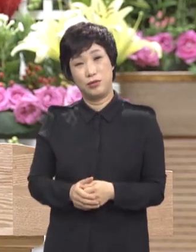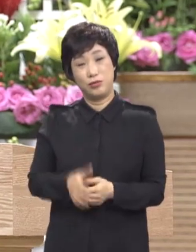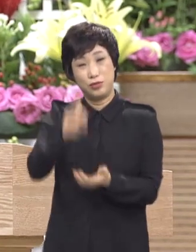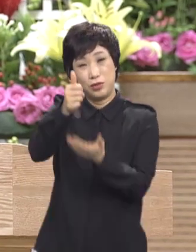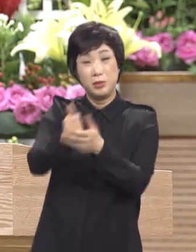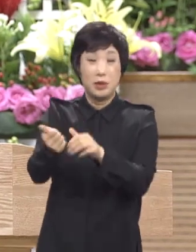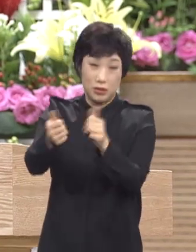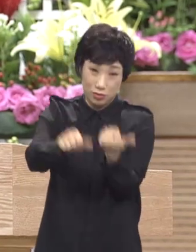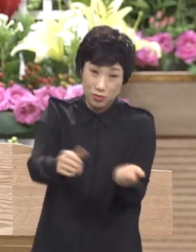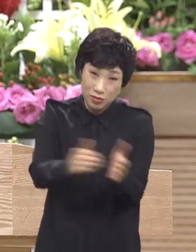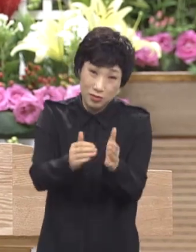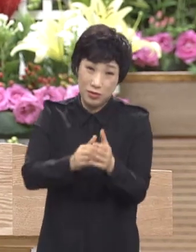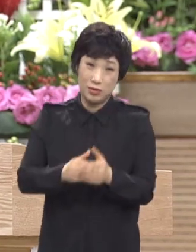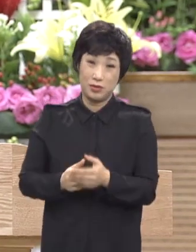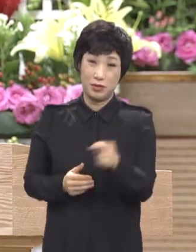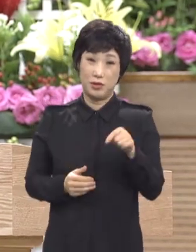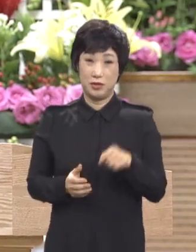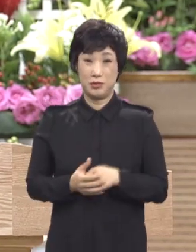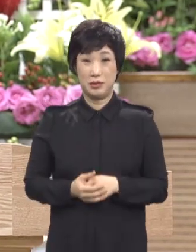운명하십니다.